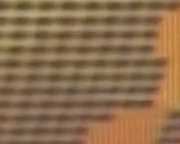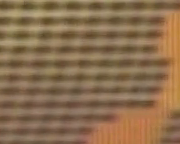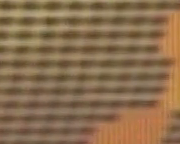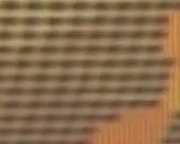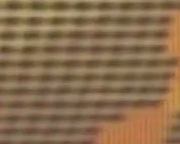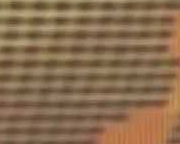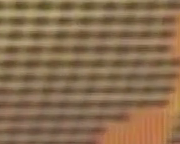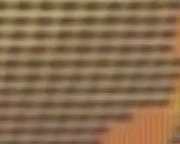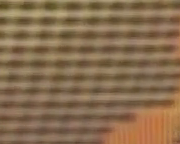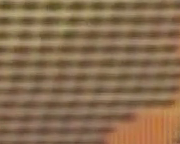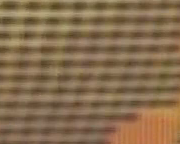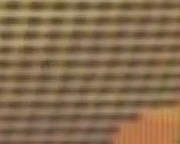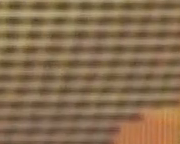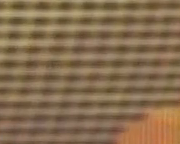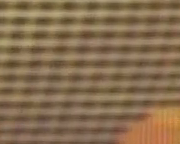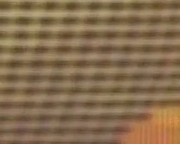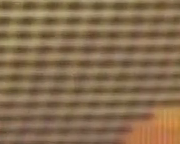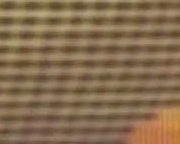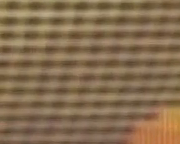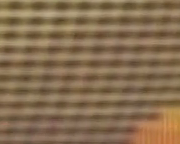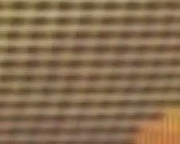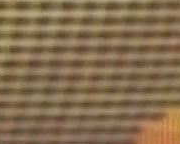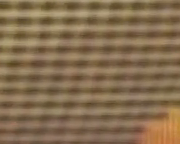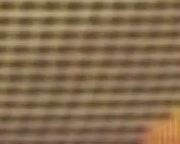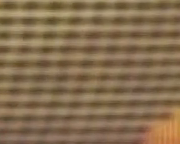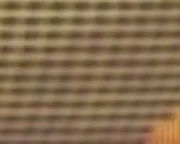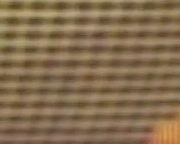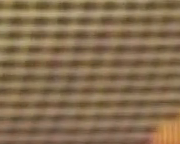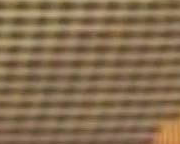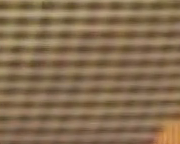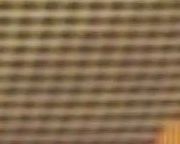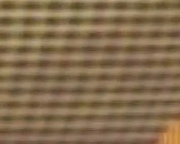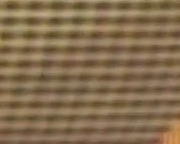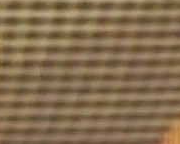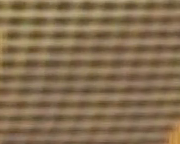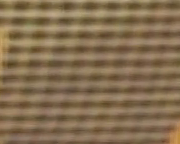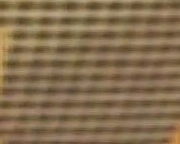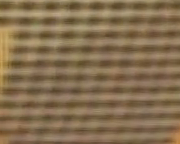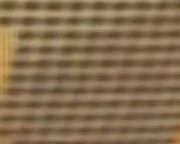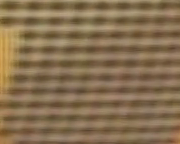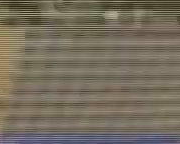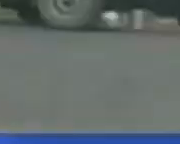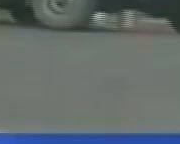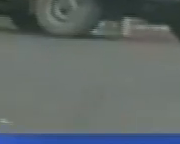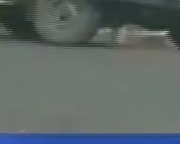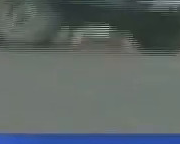macho na kuripoti Simba watakao waona huku msako wa KWS ukiendelea.